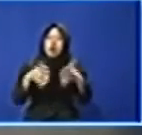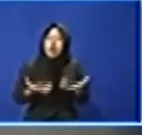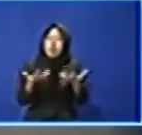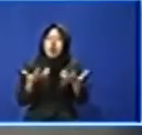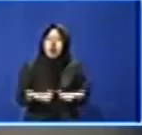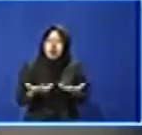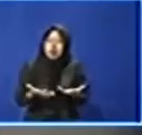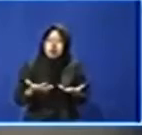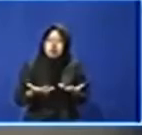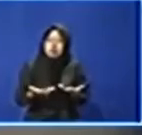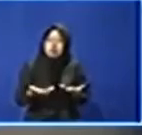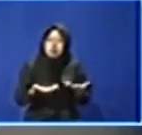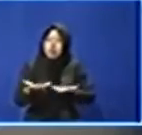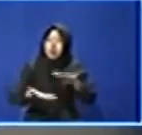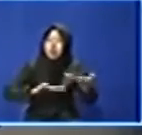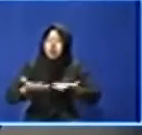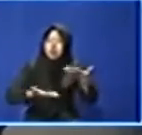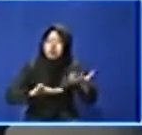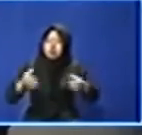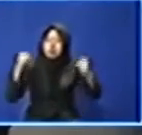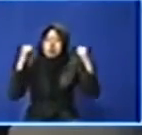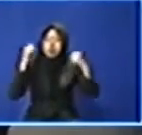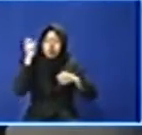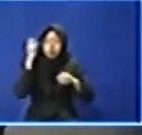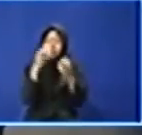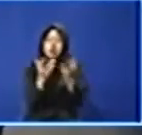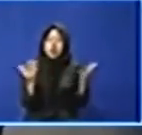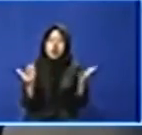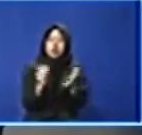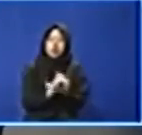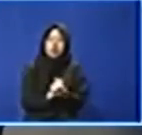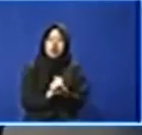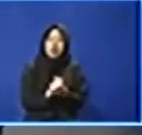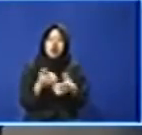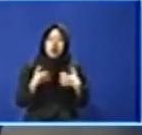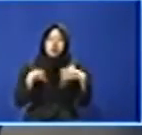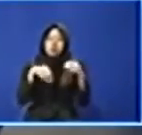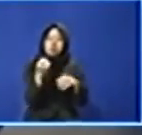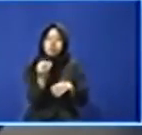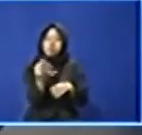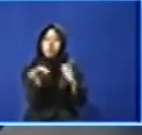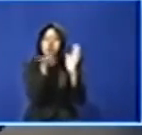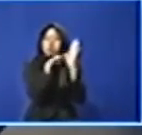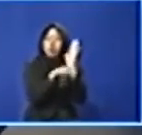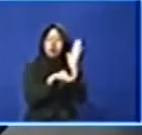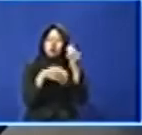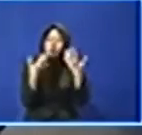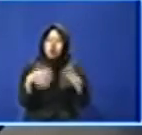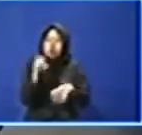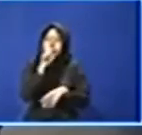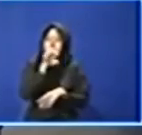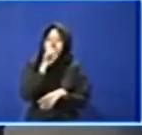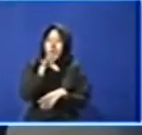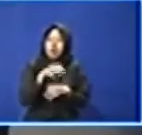memberikan layanan di bidang kesehatan pada masyarakat beberapa program yang kami disampaikan oleh